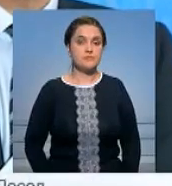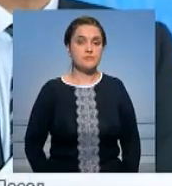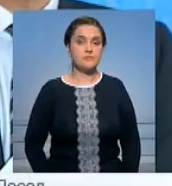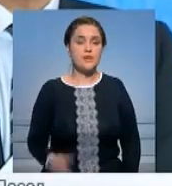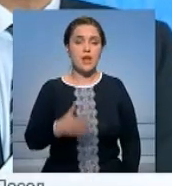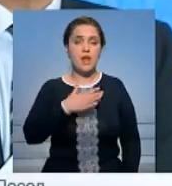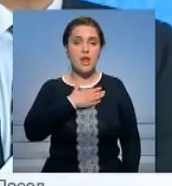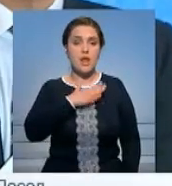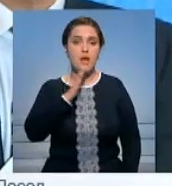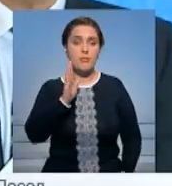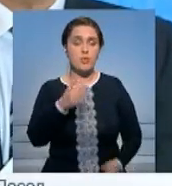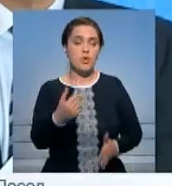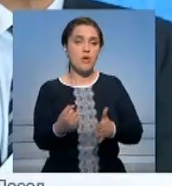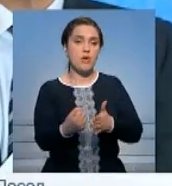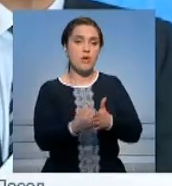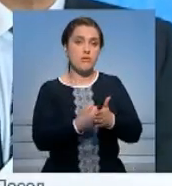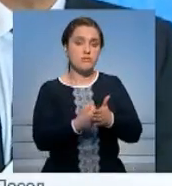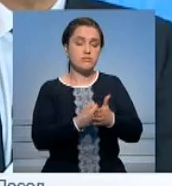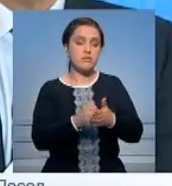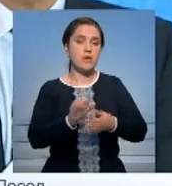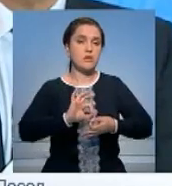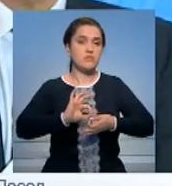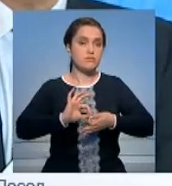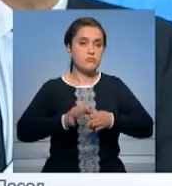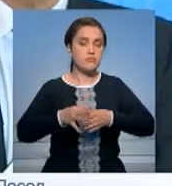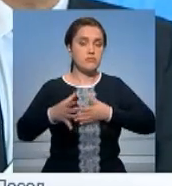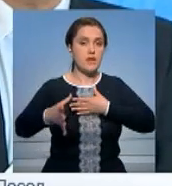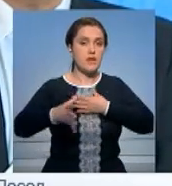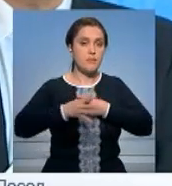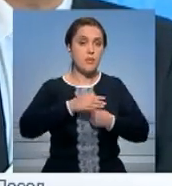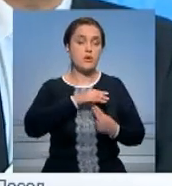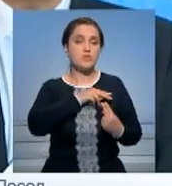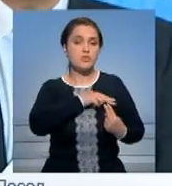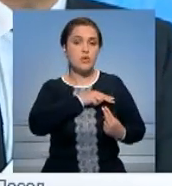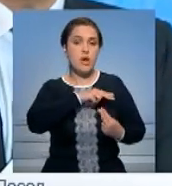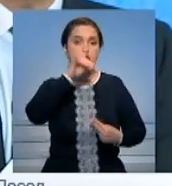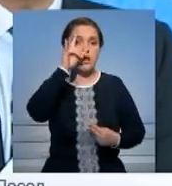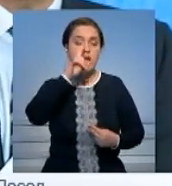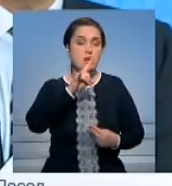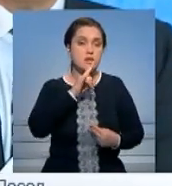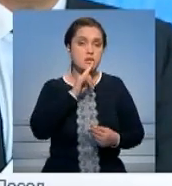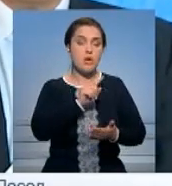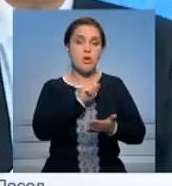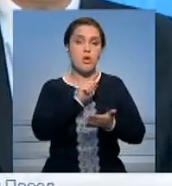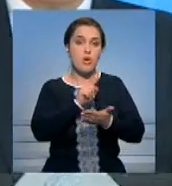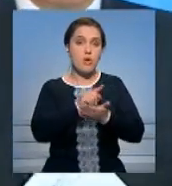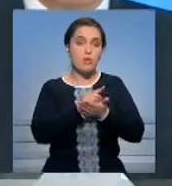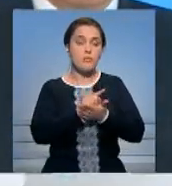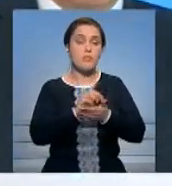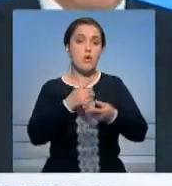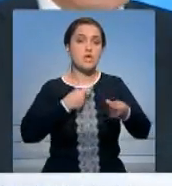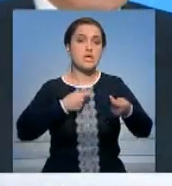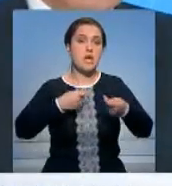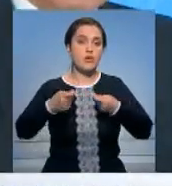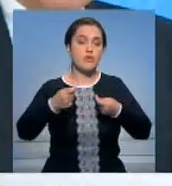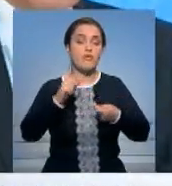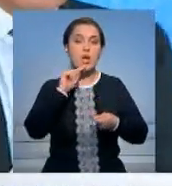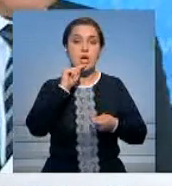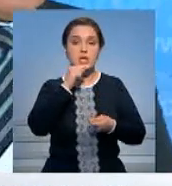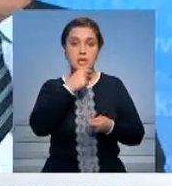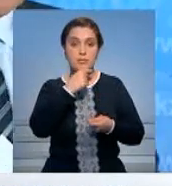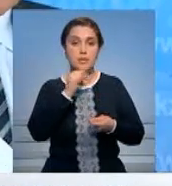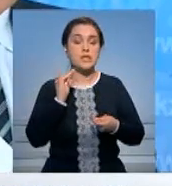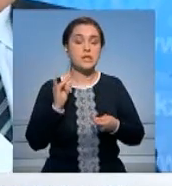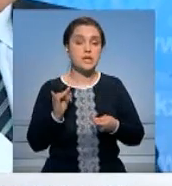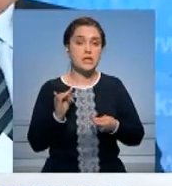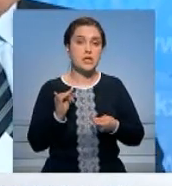дальнейшего углубления нашего двустороннего сотрудничества по всем направлениям. Это включает не только торгово-экономические вопросы, а